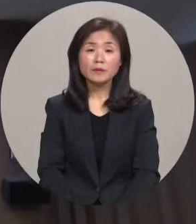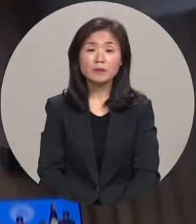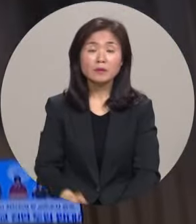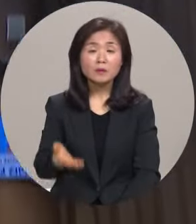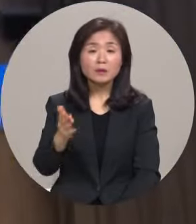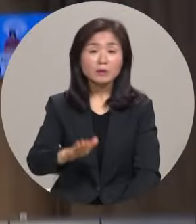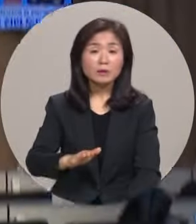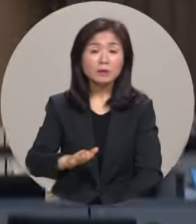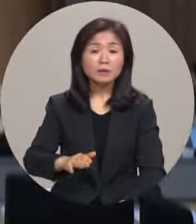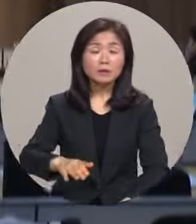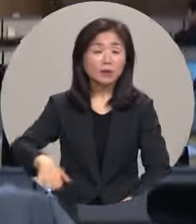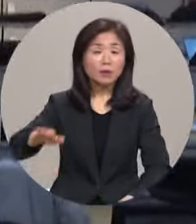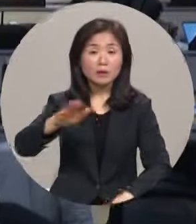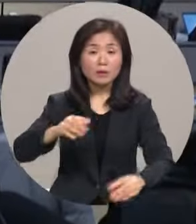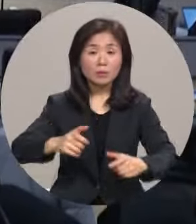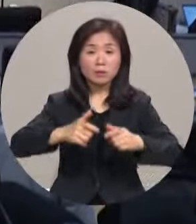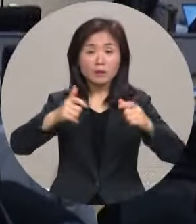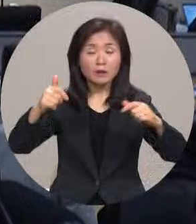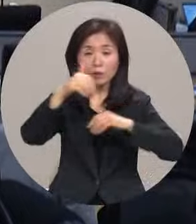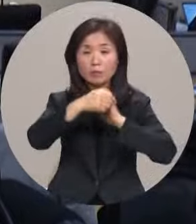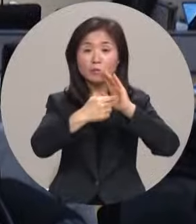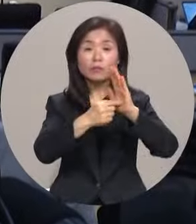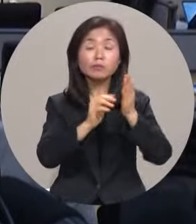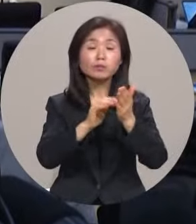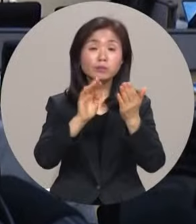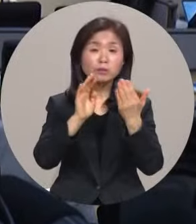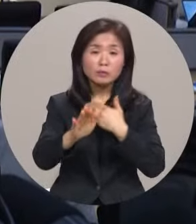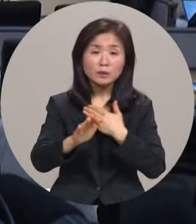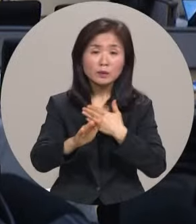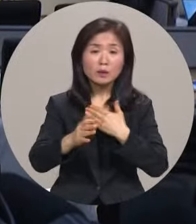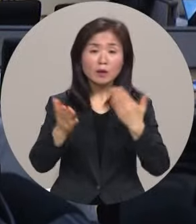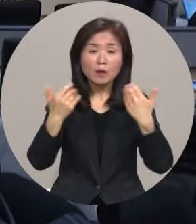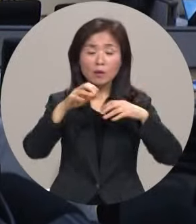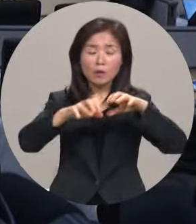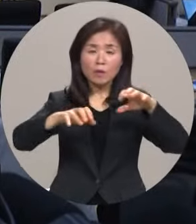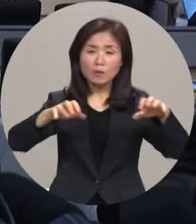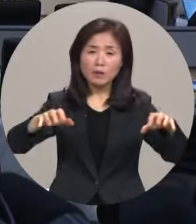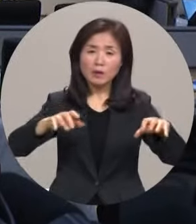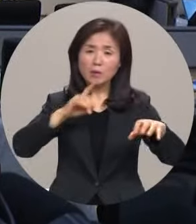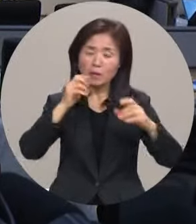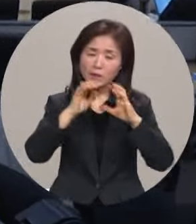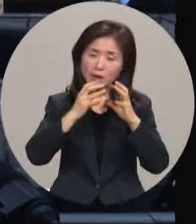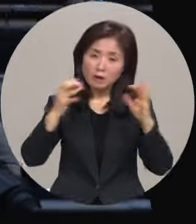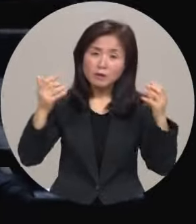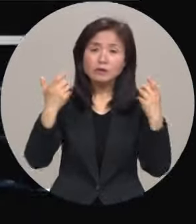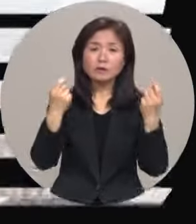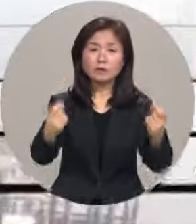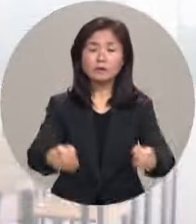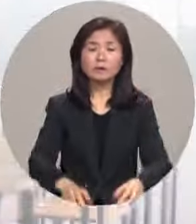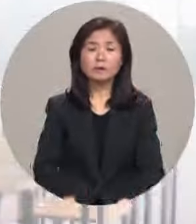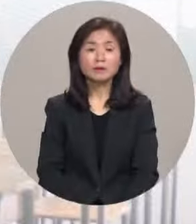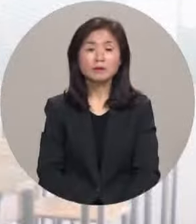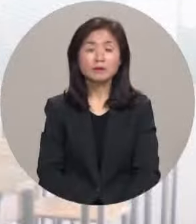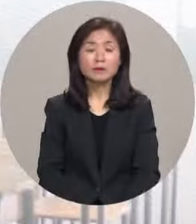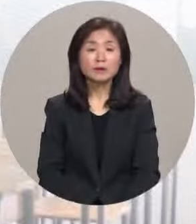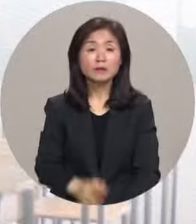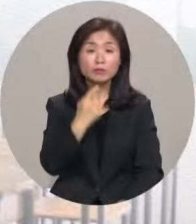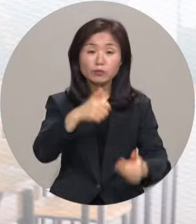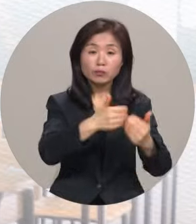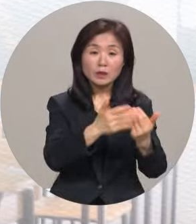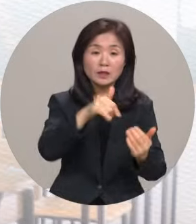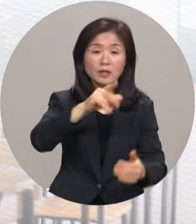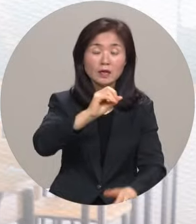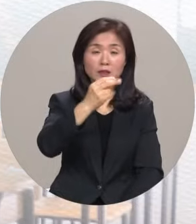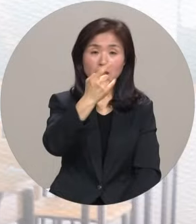하지만 전면 확대 계획을 발표한 뒤에도 현장의 논란은 사그라들지 않고 있습니다 실제 더불어민주당